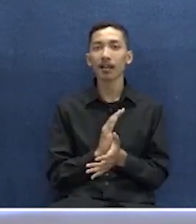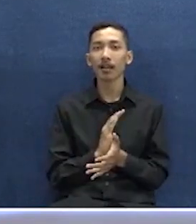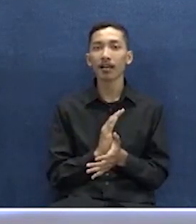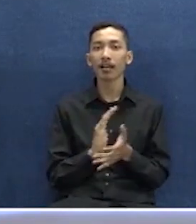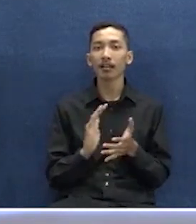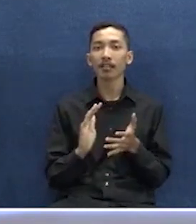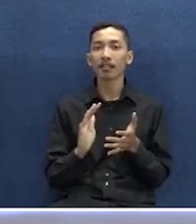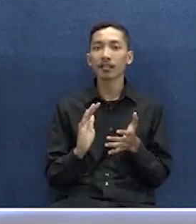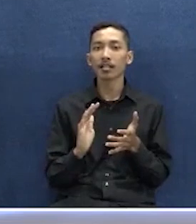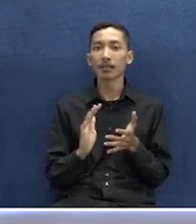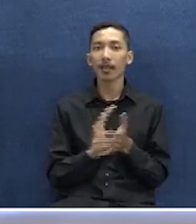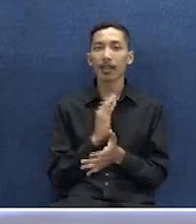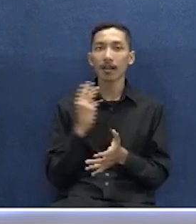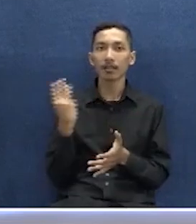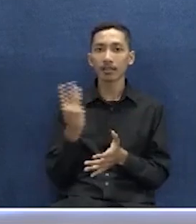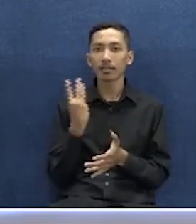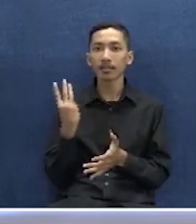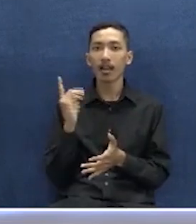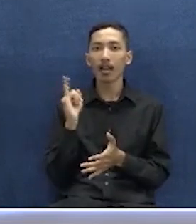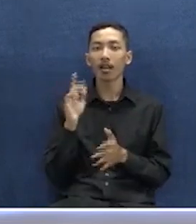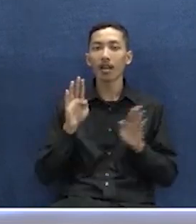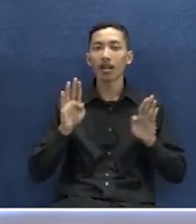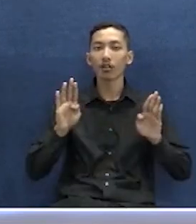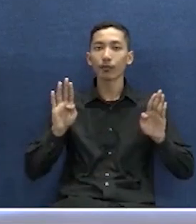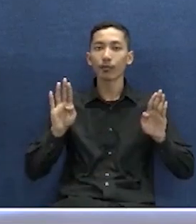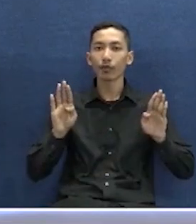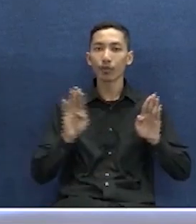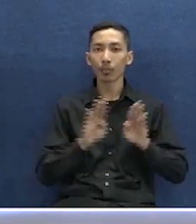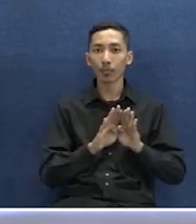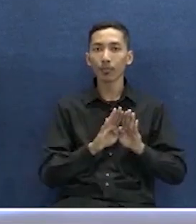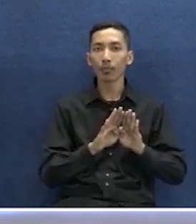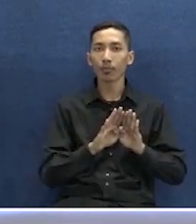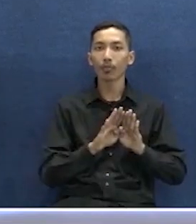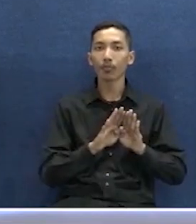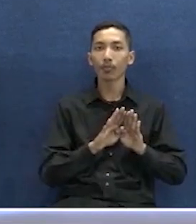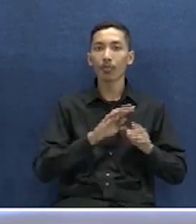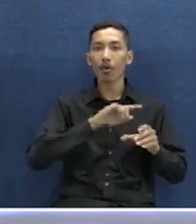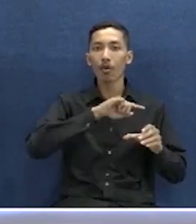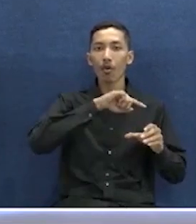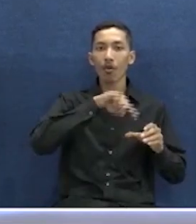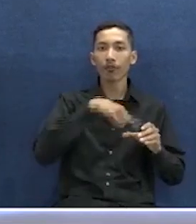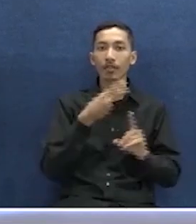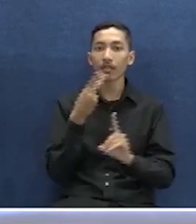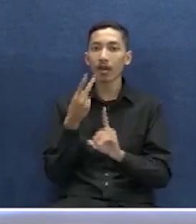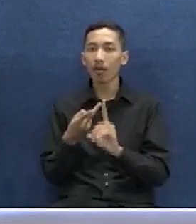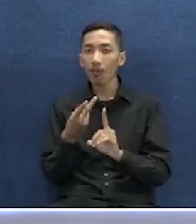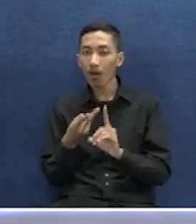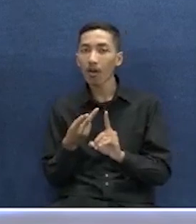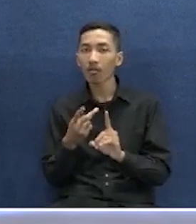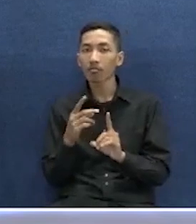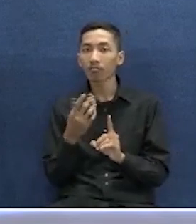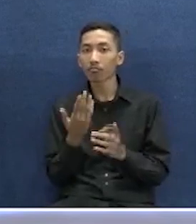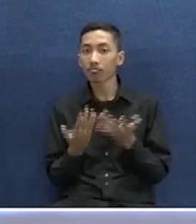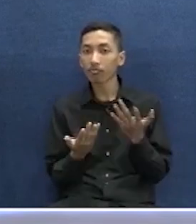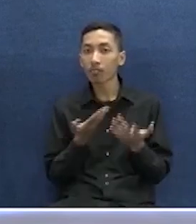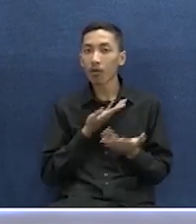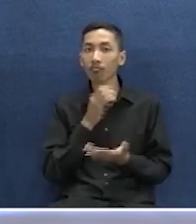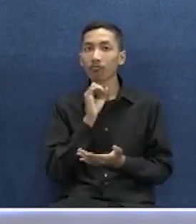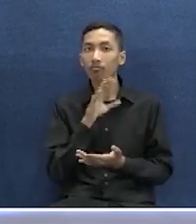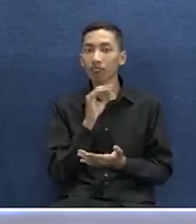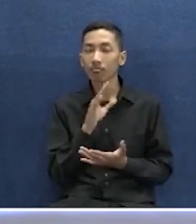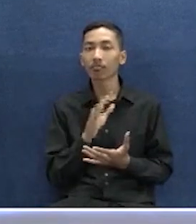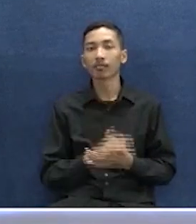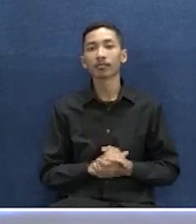Adrian untuk mungkin ada closing statement mengenai kopi dan dakwah ini saya persilahkan dari korban dulu berfikir bukan